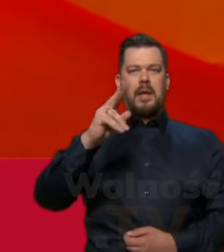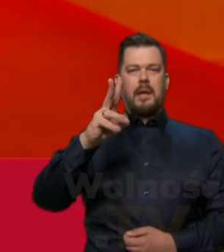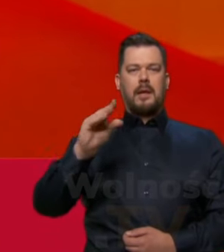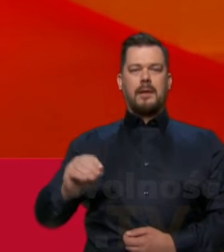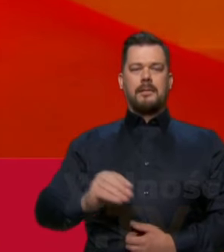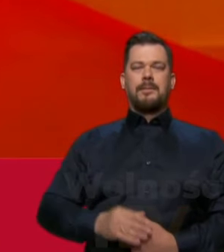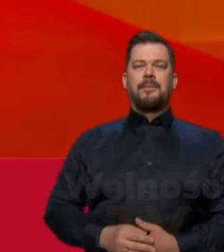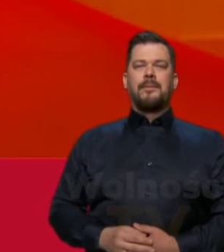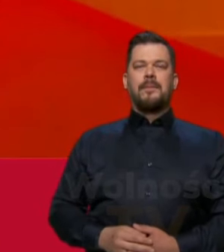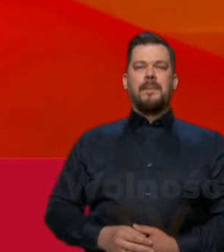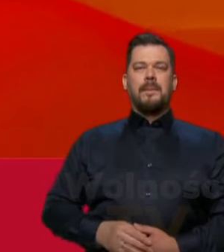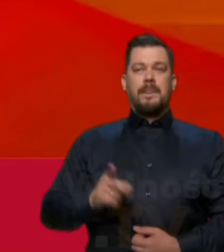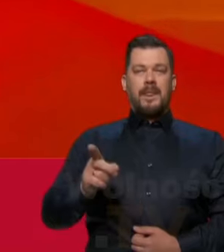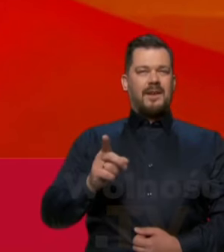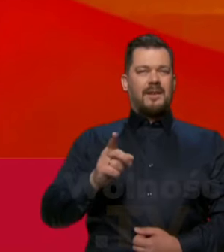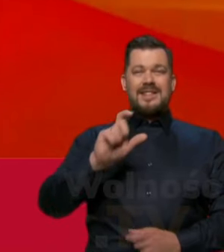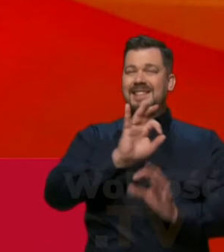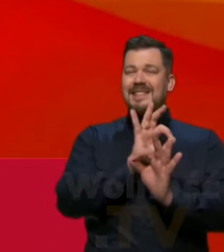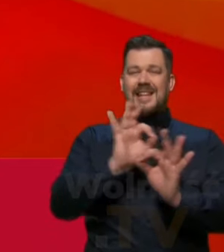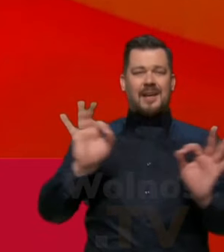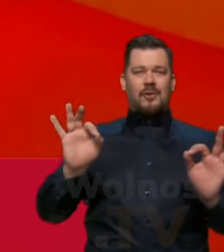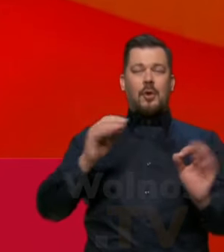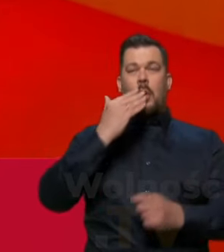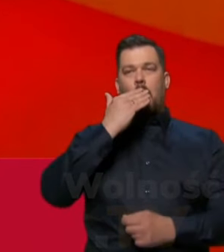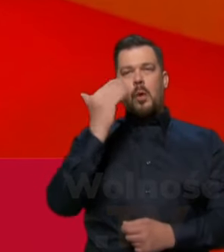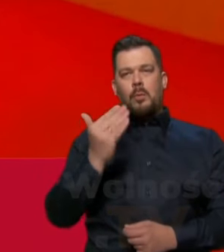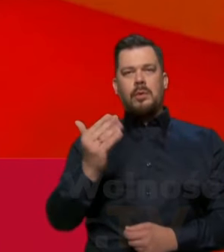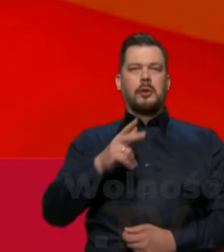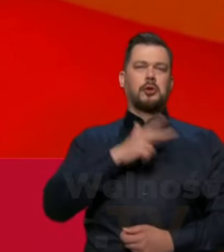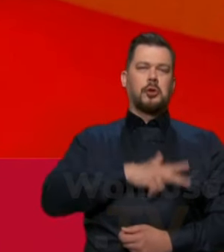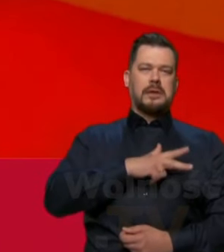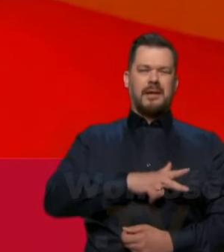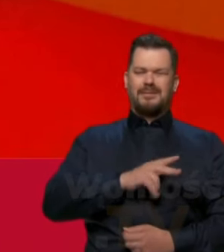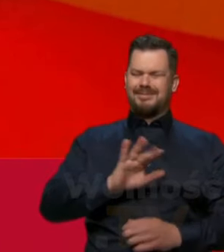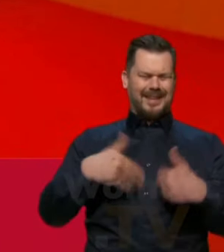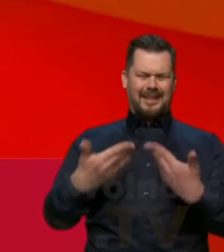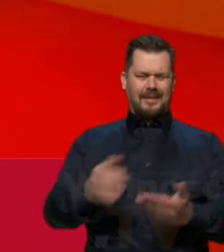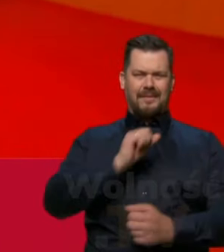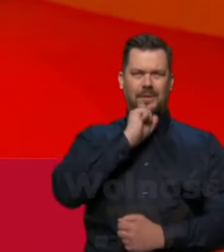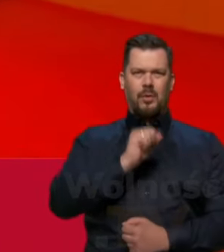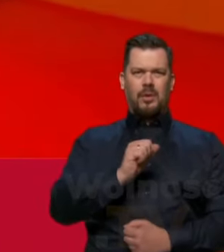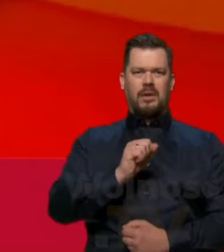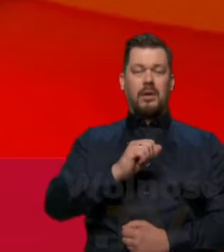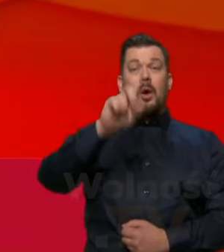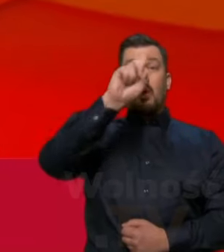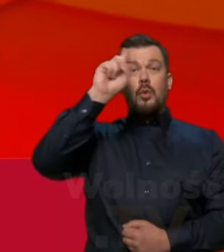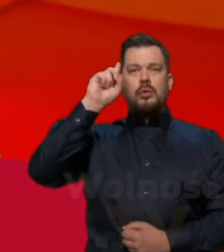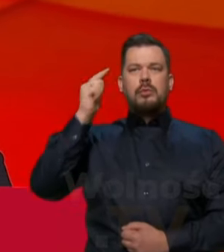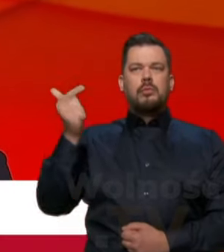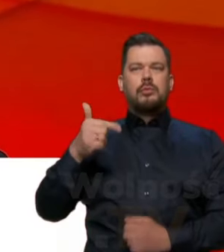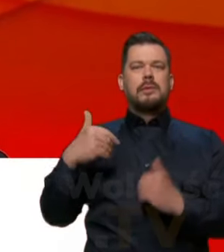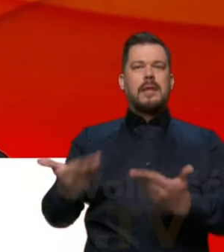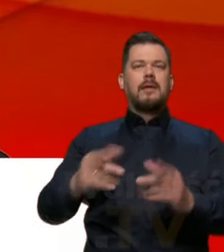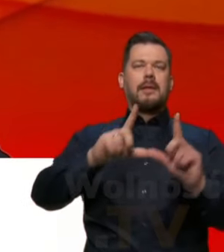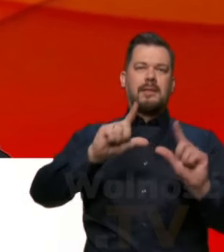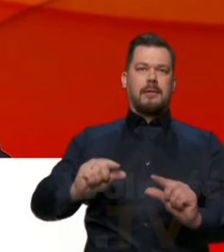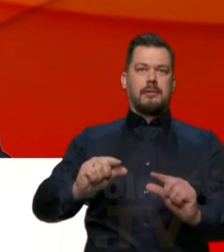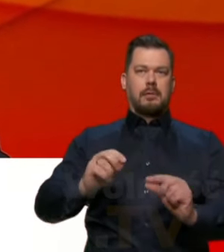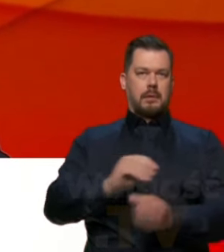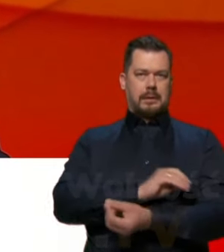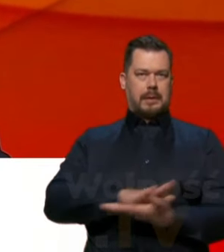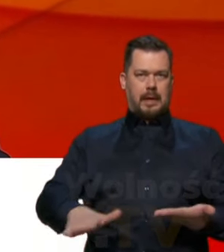mówię, zero mieszkań komunalnych i socjalnych. Ludzie mają mieć tanie mieszkania, a nie dostawać za